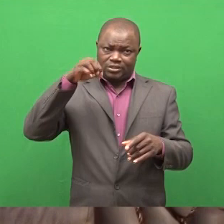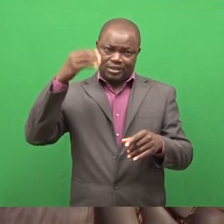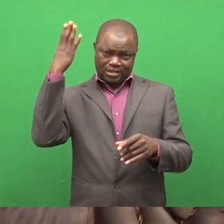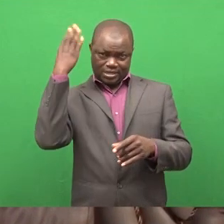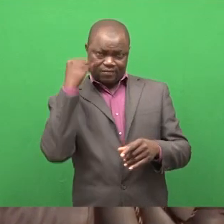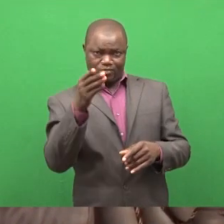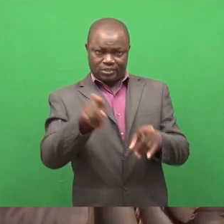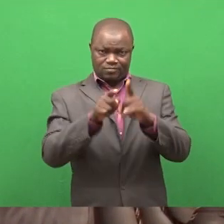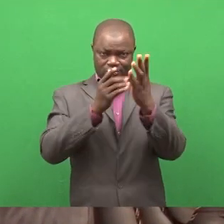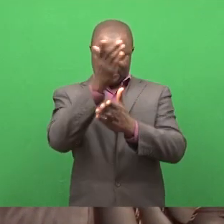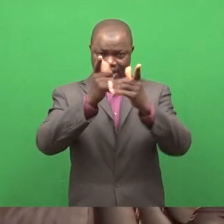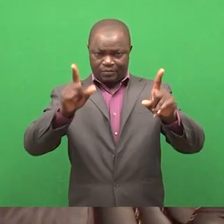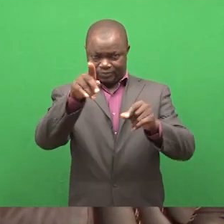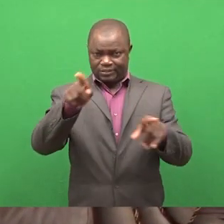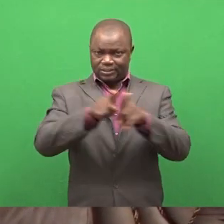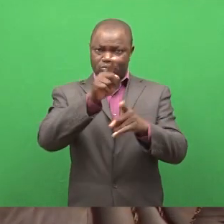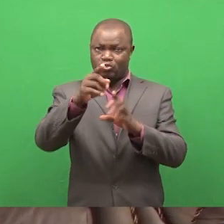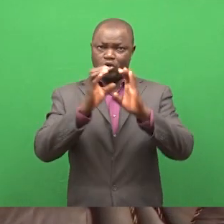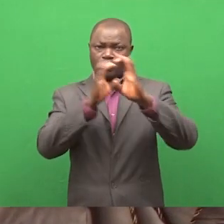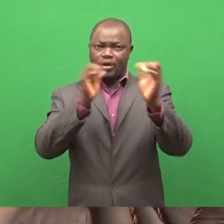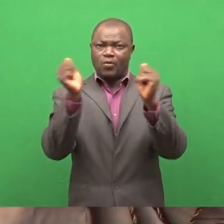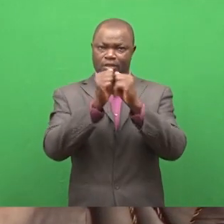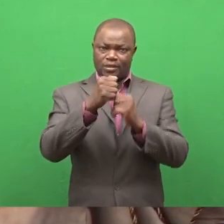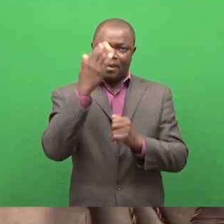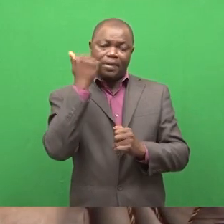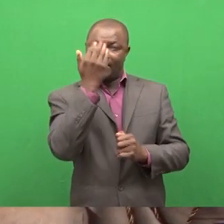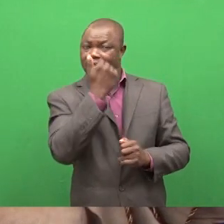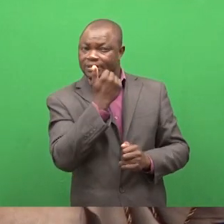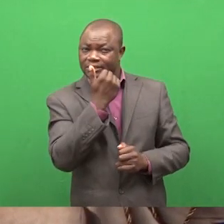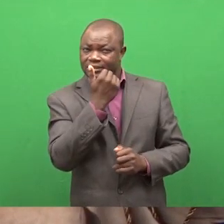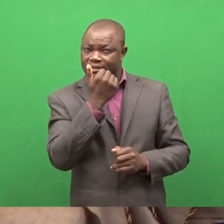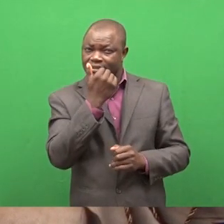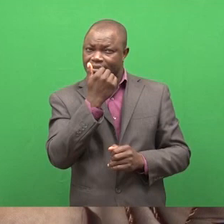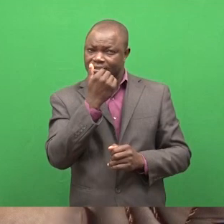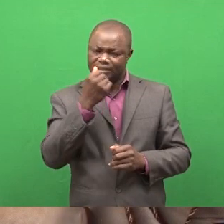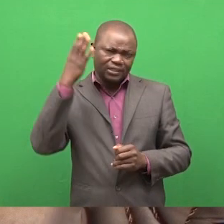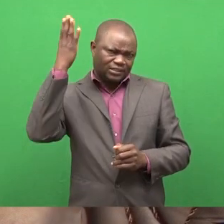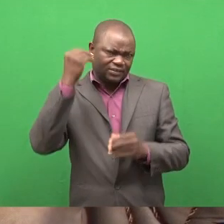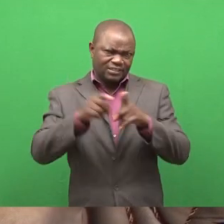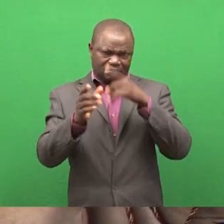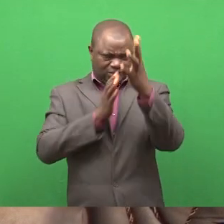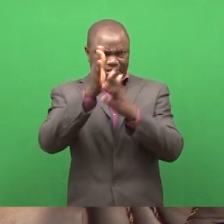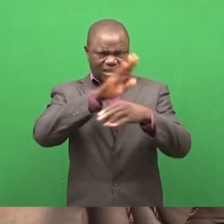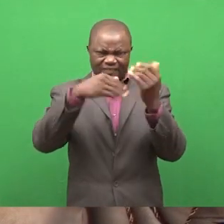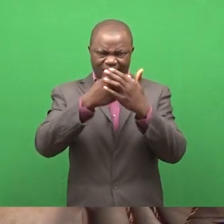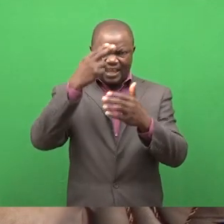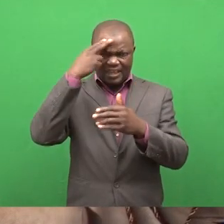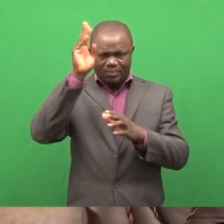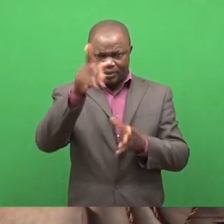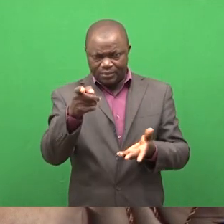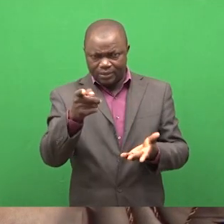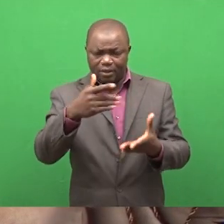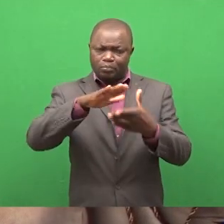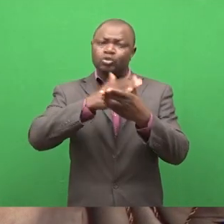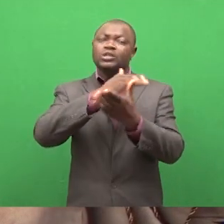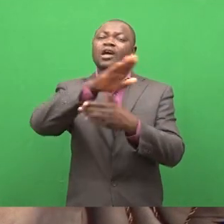Vasinganzwe vanoitirwa sign language wataura nevasingaone. Vasingaone vari kuitirwa here zvavanogona kushandisa. Nekuti mishina